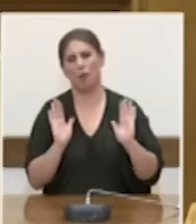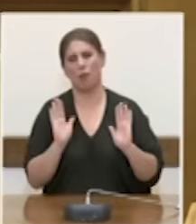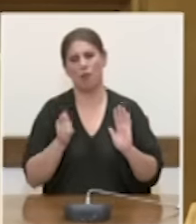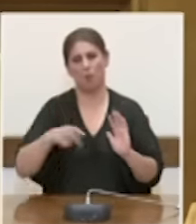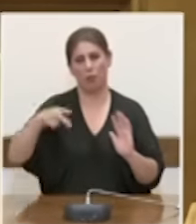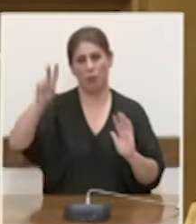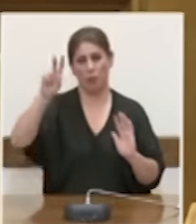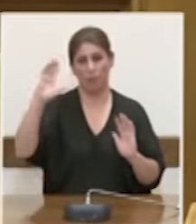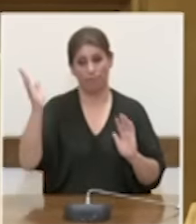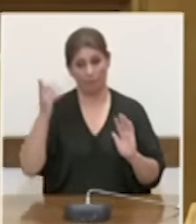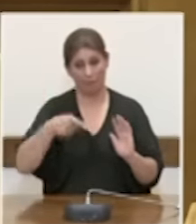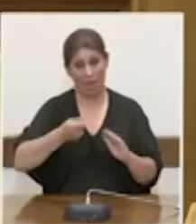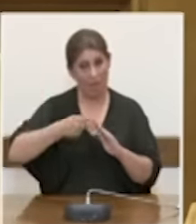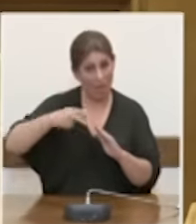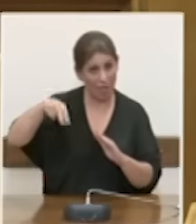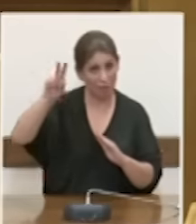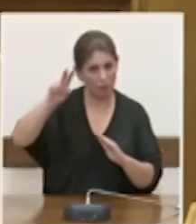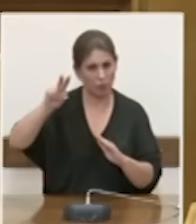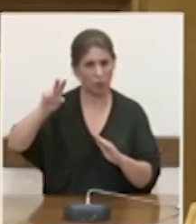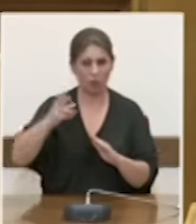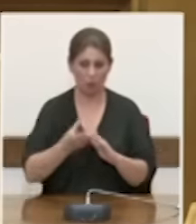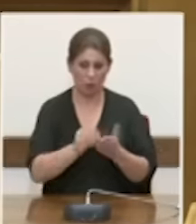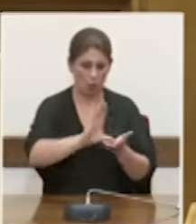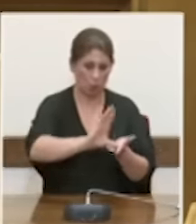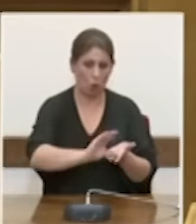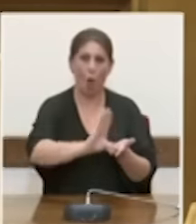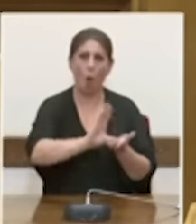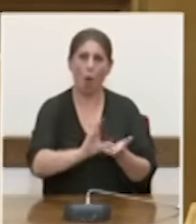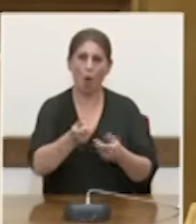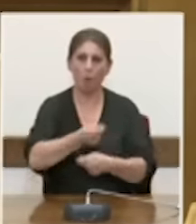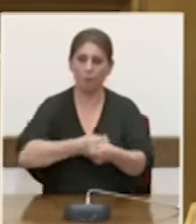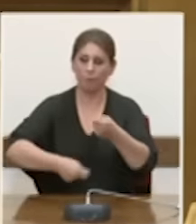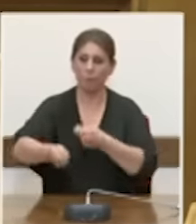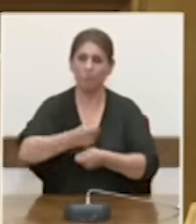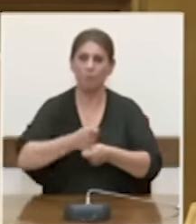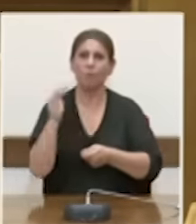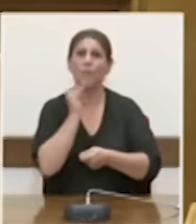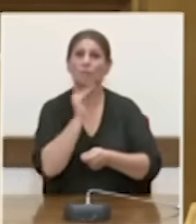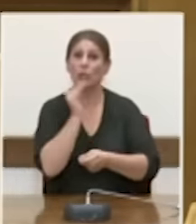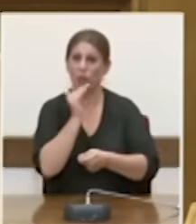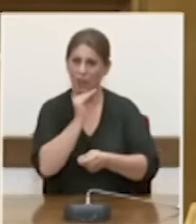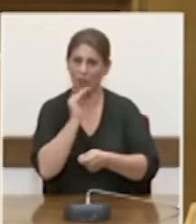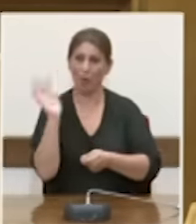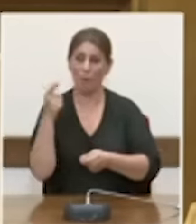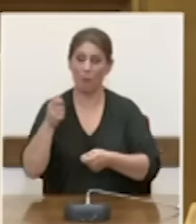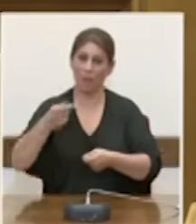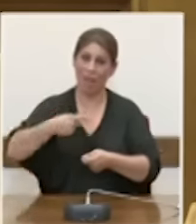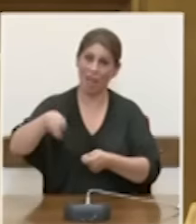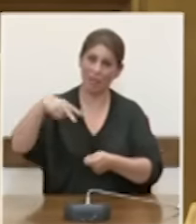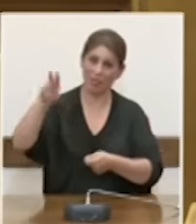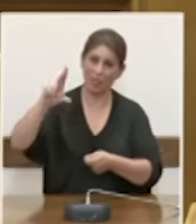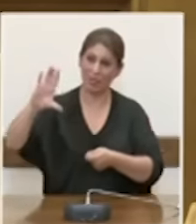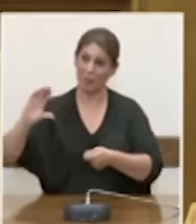αφού αυξάνουν τη μάζα του χρήματος που κυκλοφορεί πιο γρήγορα από ότι αυξάνεται η μάζα